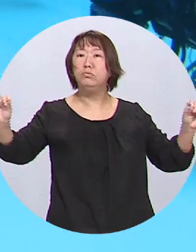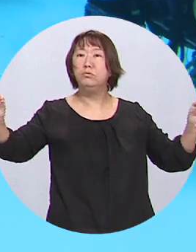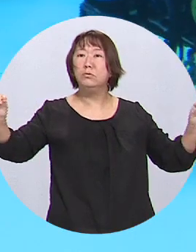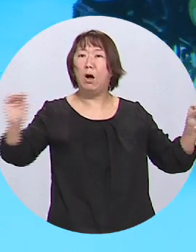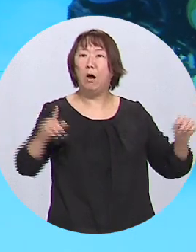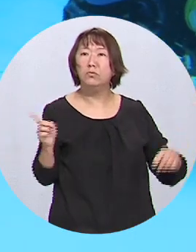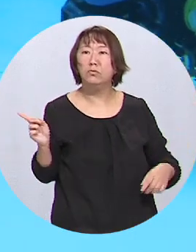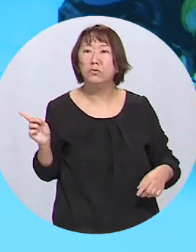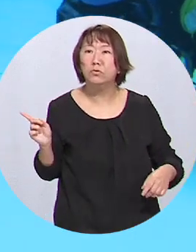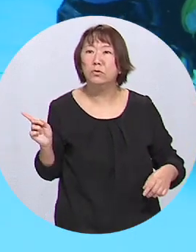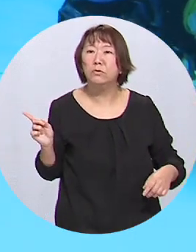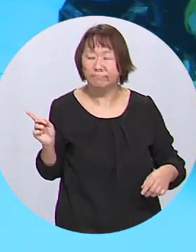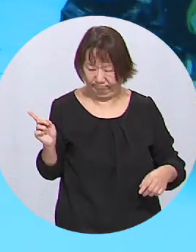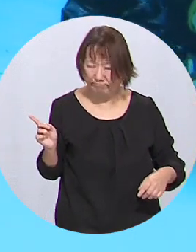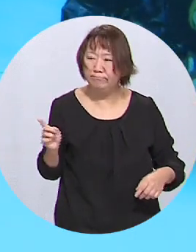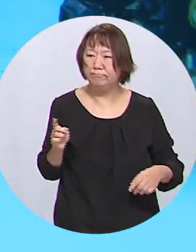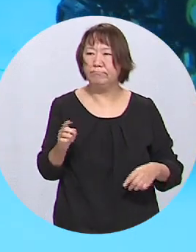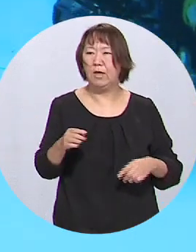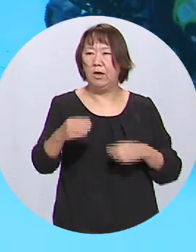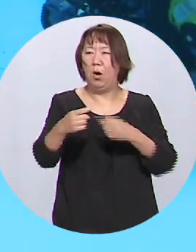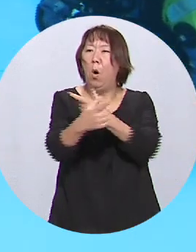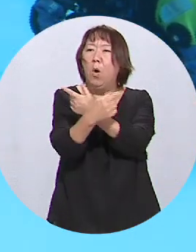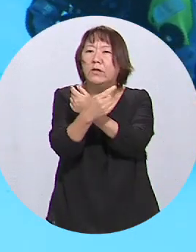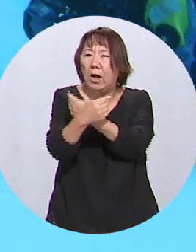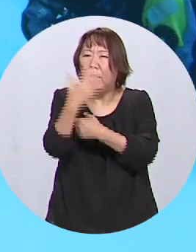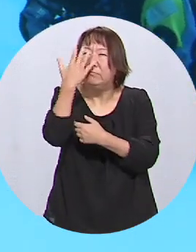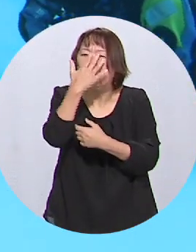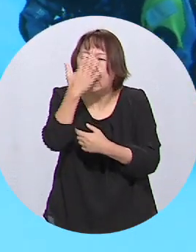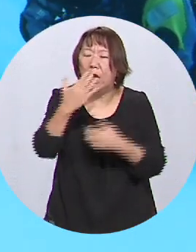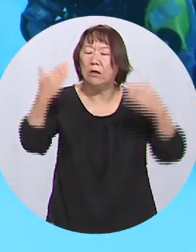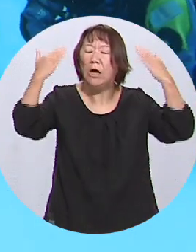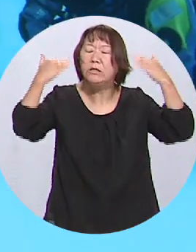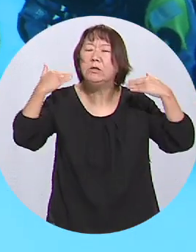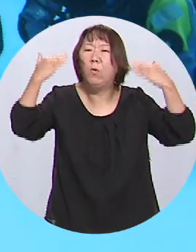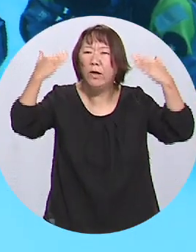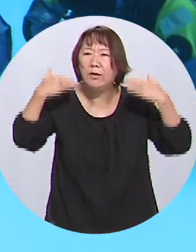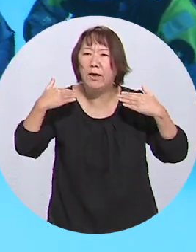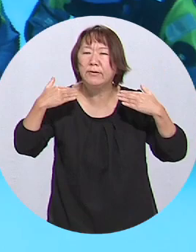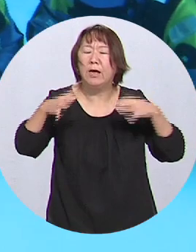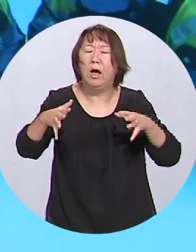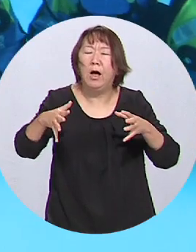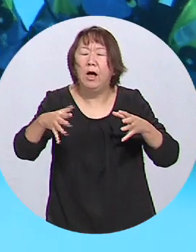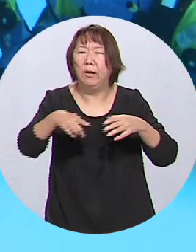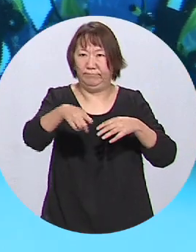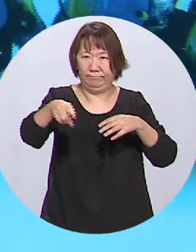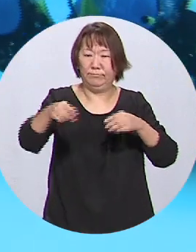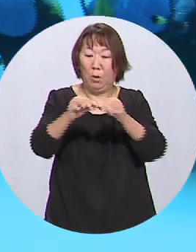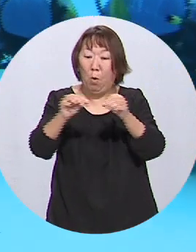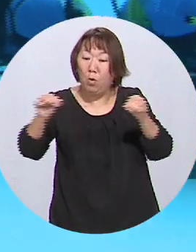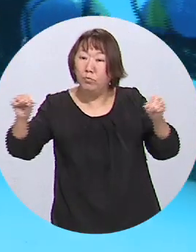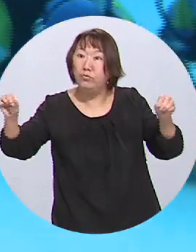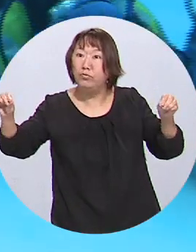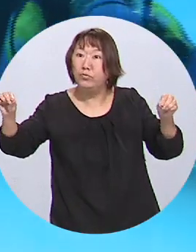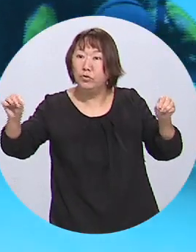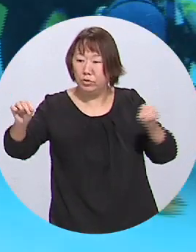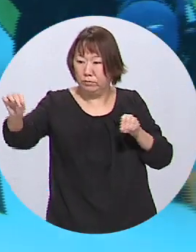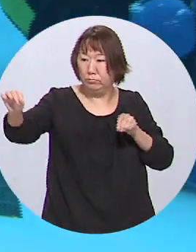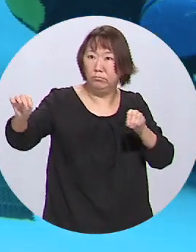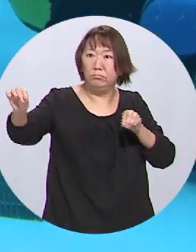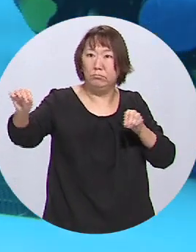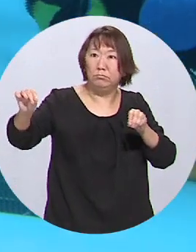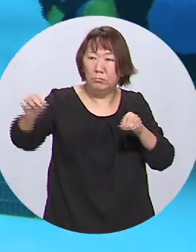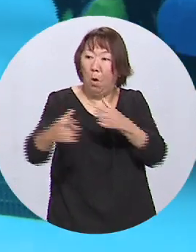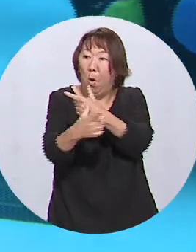けど、 はい、水中の中でお互いに 見えませんし、また聞こえませんので、はい、持っているロープでお互いの意